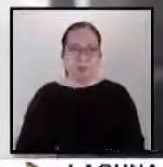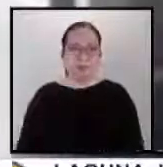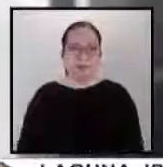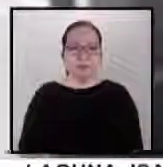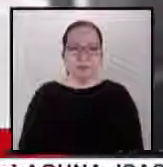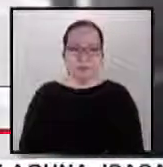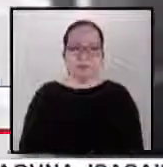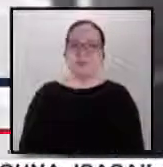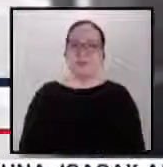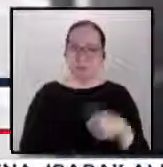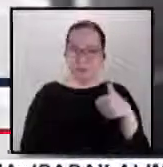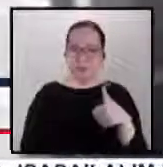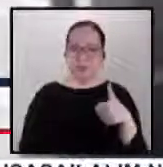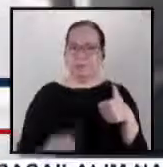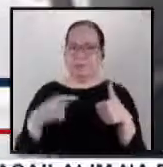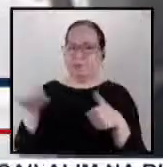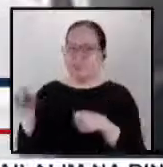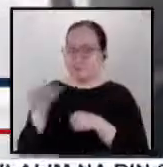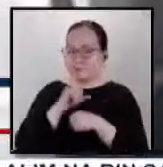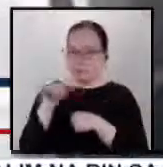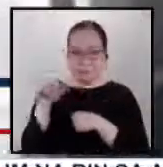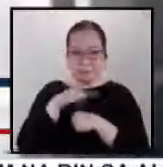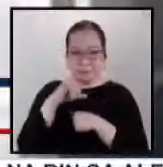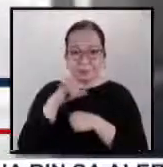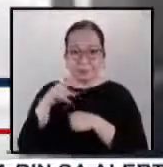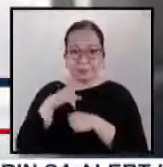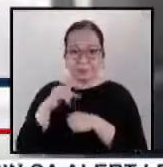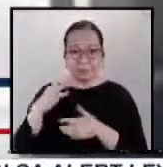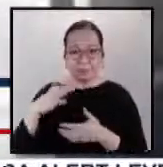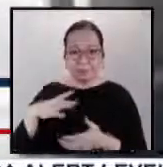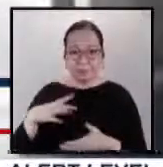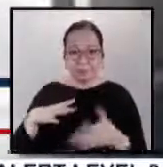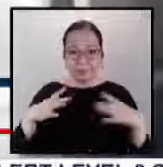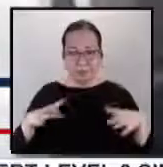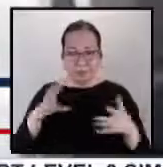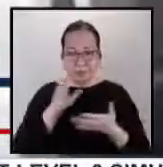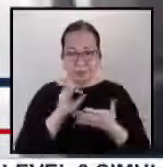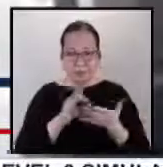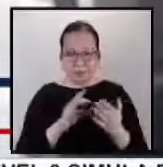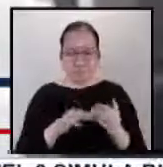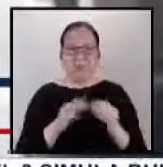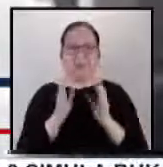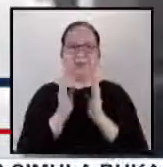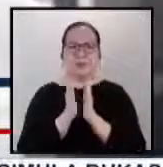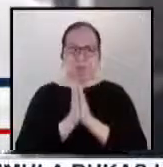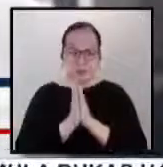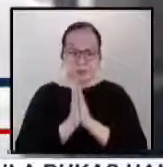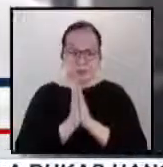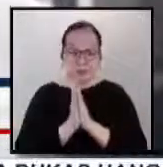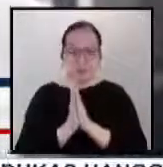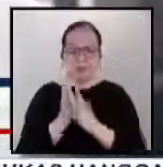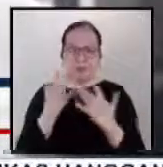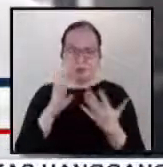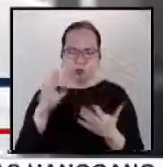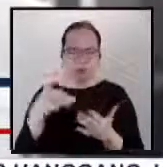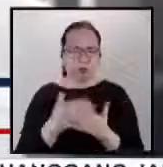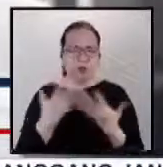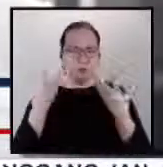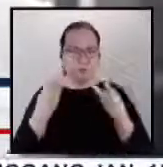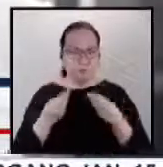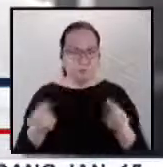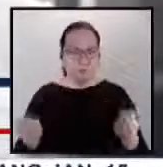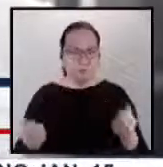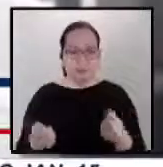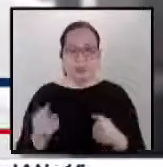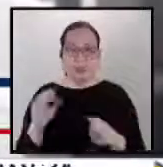Okay. Sa mga kapwa ko fashion designers, let's just hope that all these things shall pass, ano? And para naman